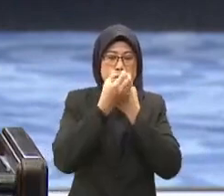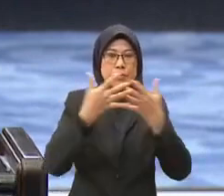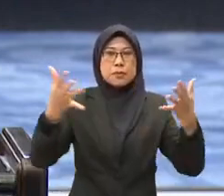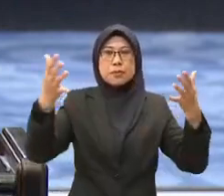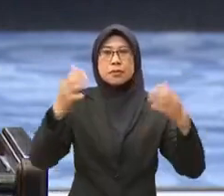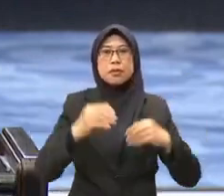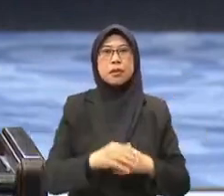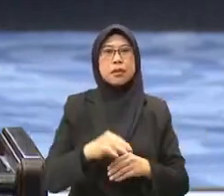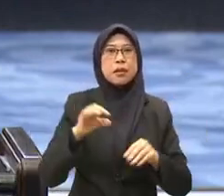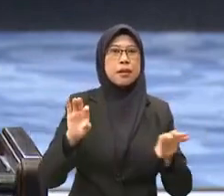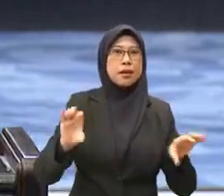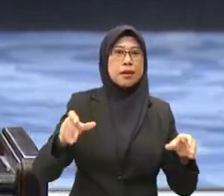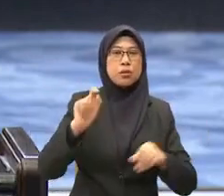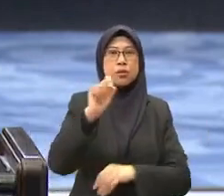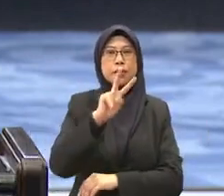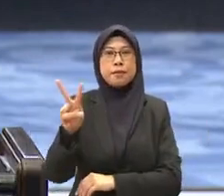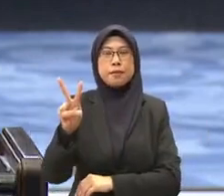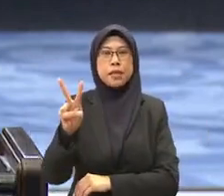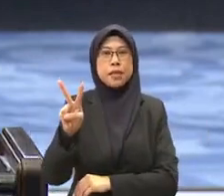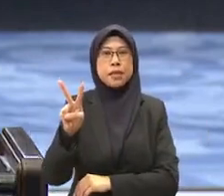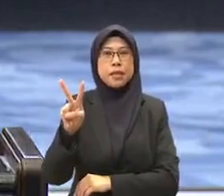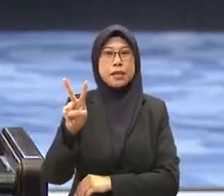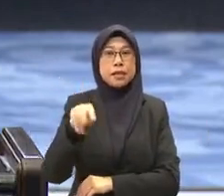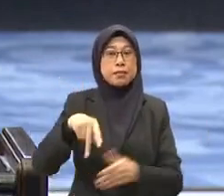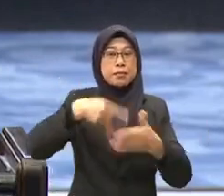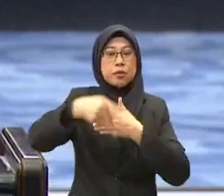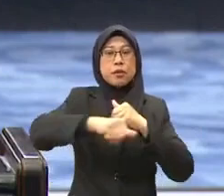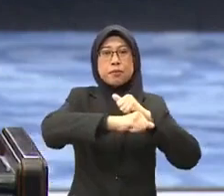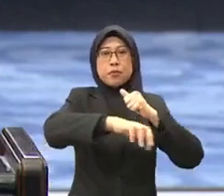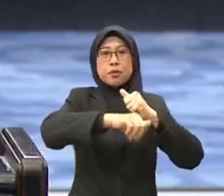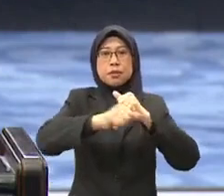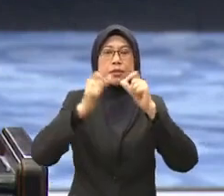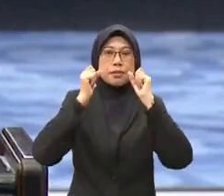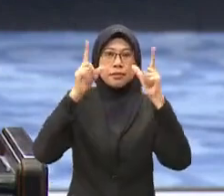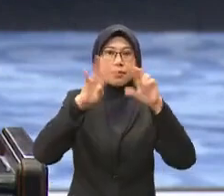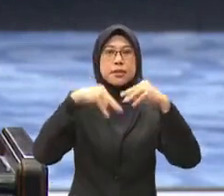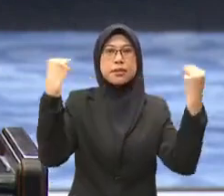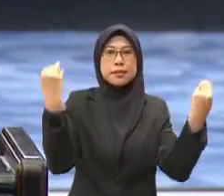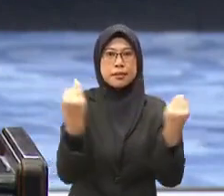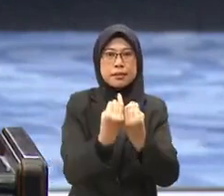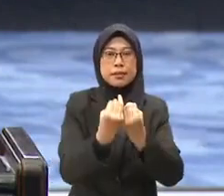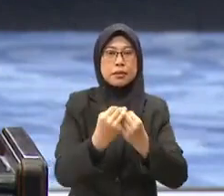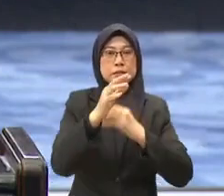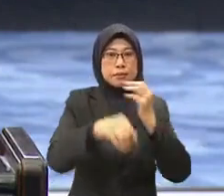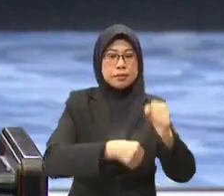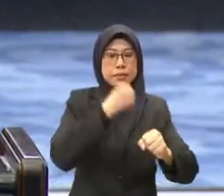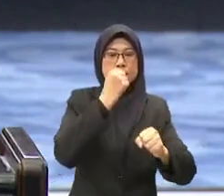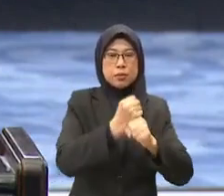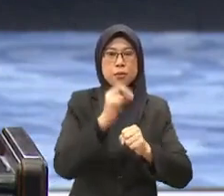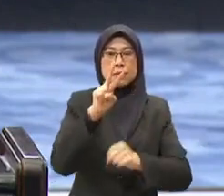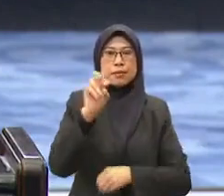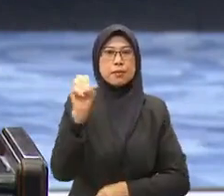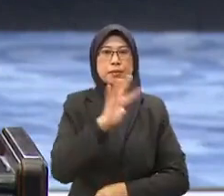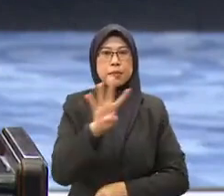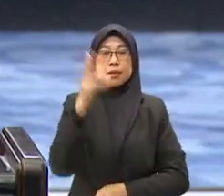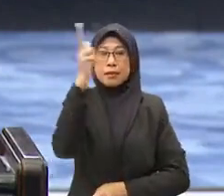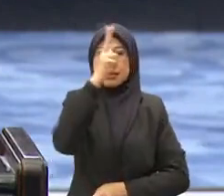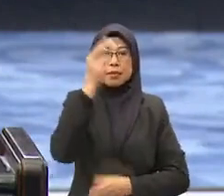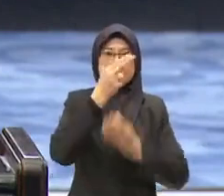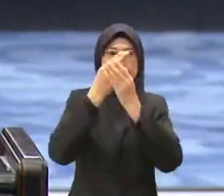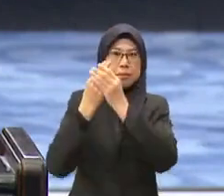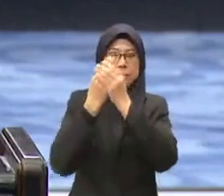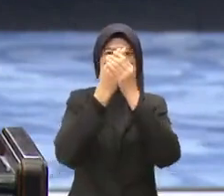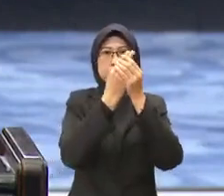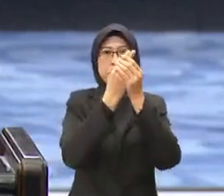arus perdana radio dan televisyen serta program promosi dan kesedaran masyarakat bagi tahun 2024 pula kerajaan perpaduan